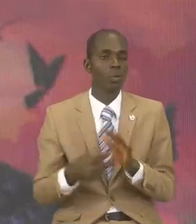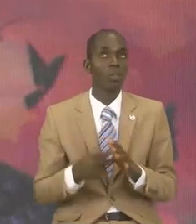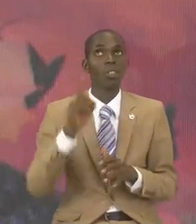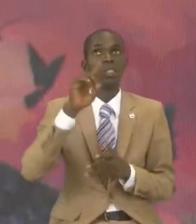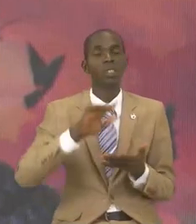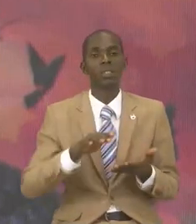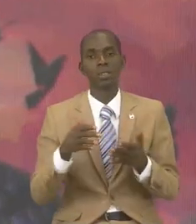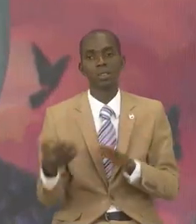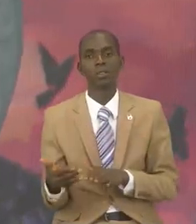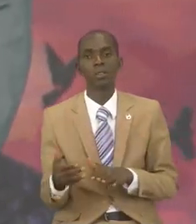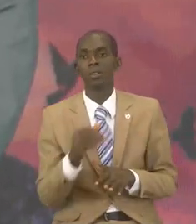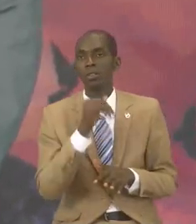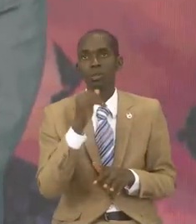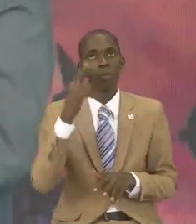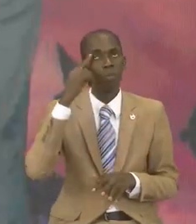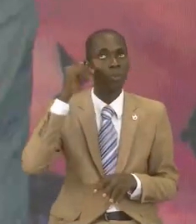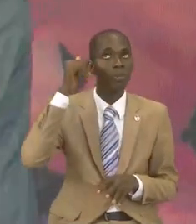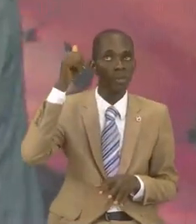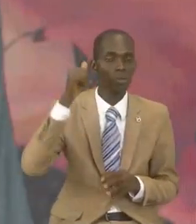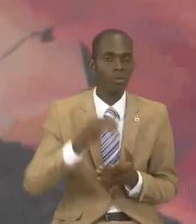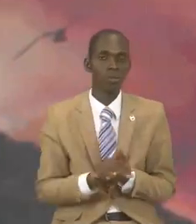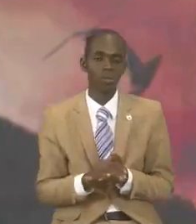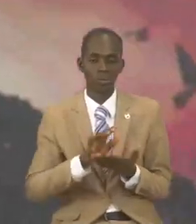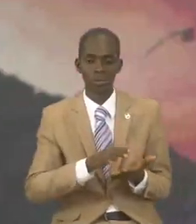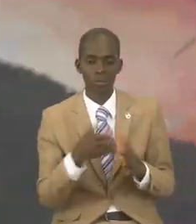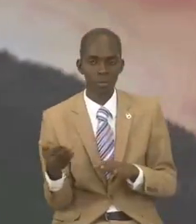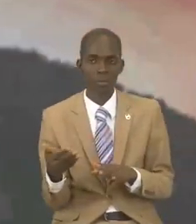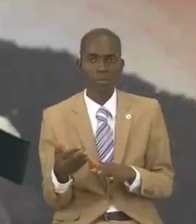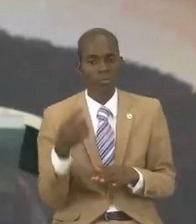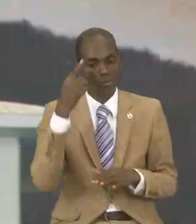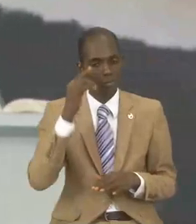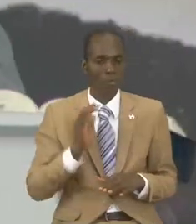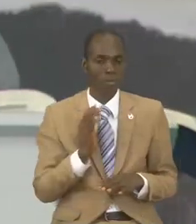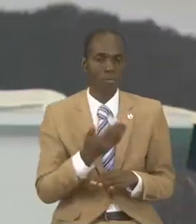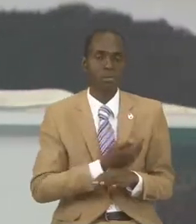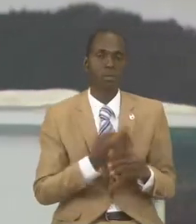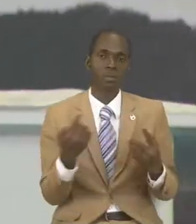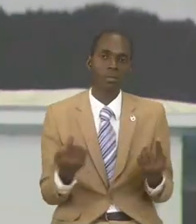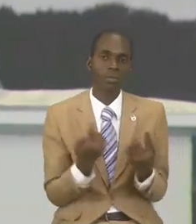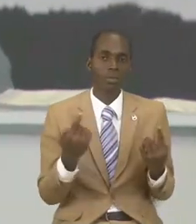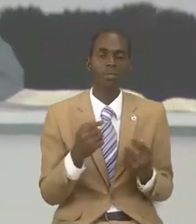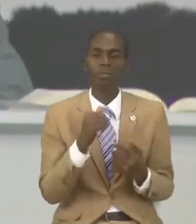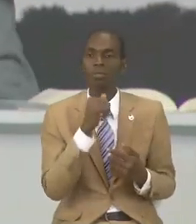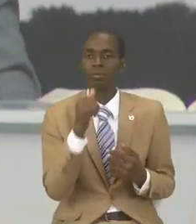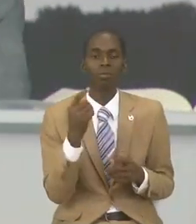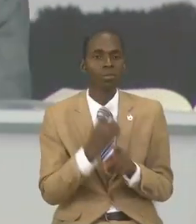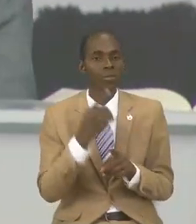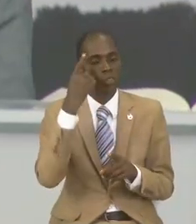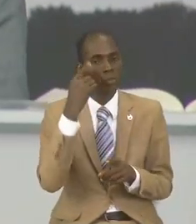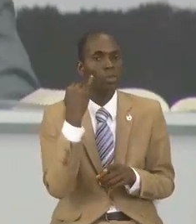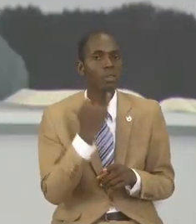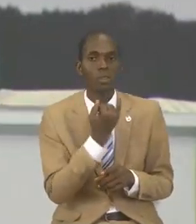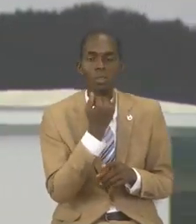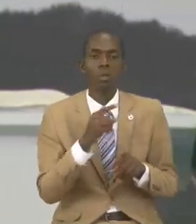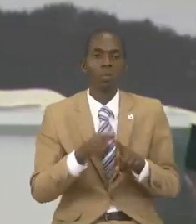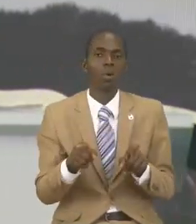Il est mort. Pas pour lui-même, il est mort pour nos péchés, pas pour Israël seulement, mais